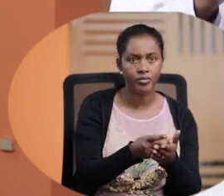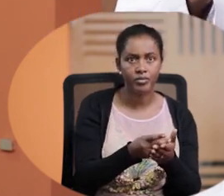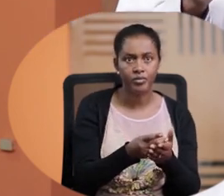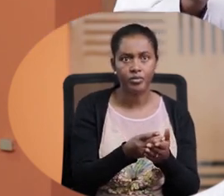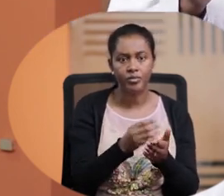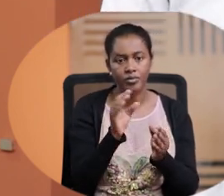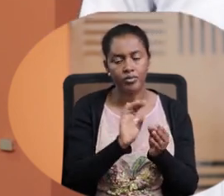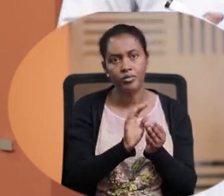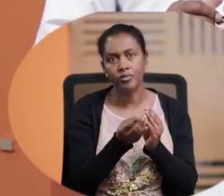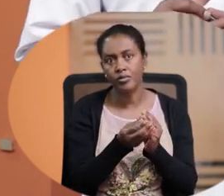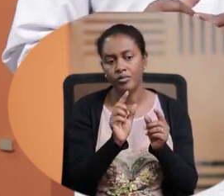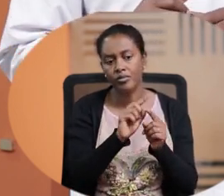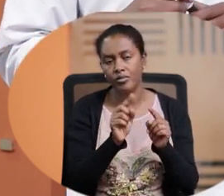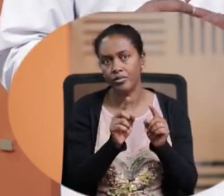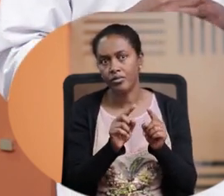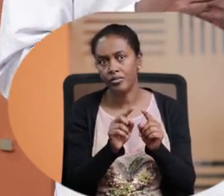funaaname lakkaa'uuf nu gargaaru.